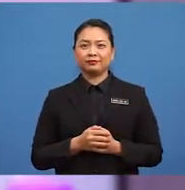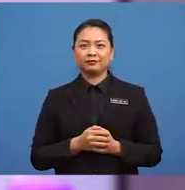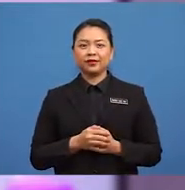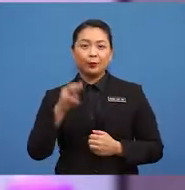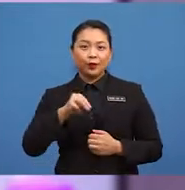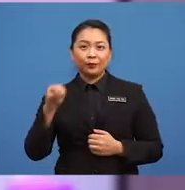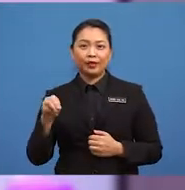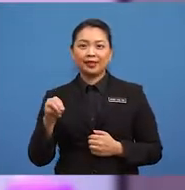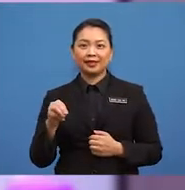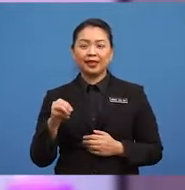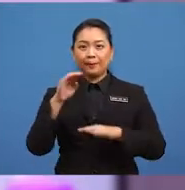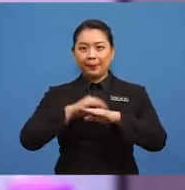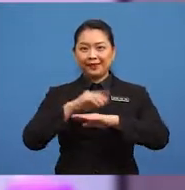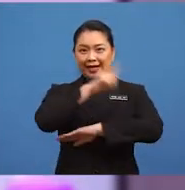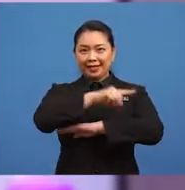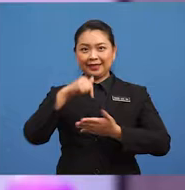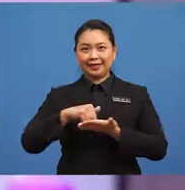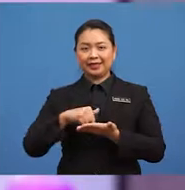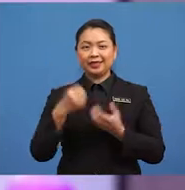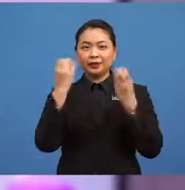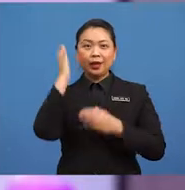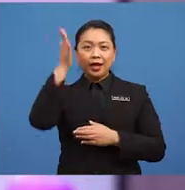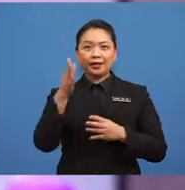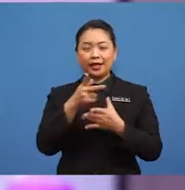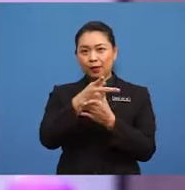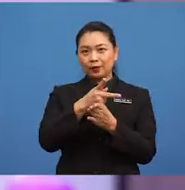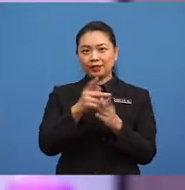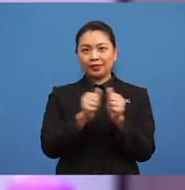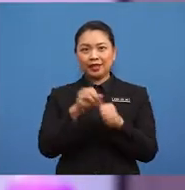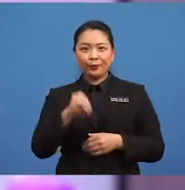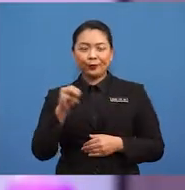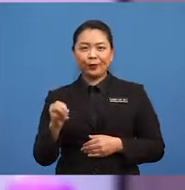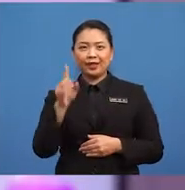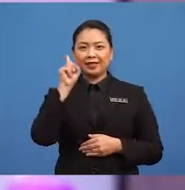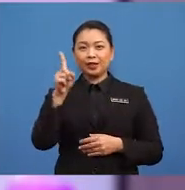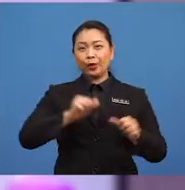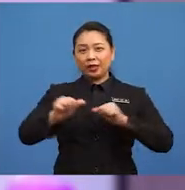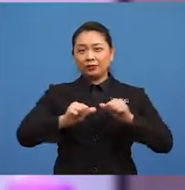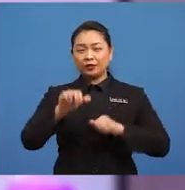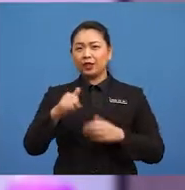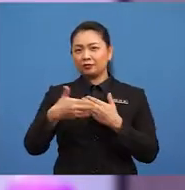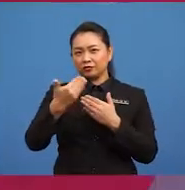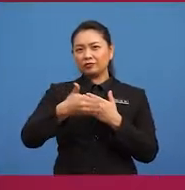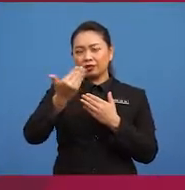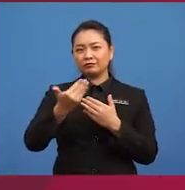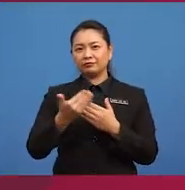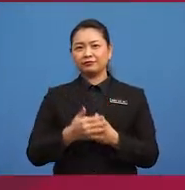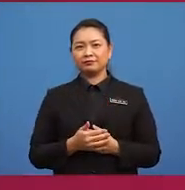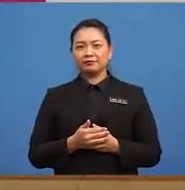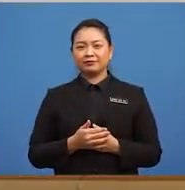memahami proses respirasi aerob melalui eksperimen yang dijalankan dalam makmal.